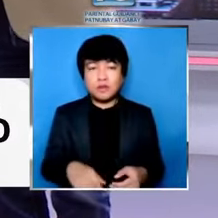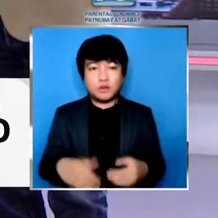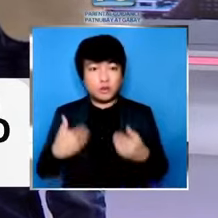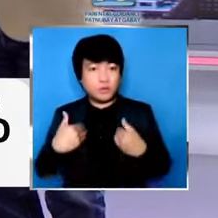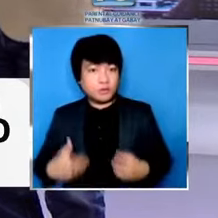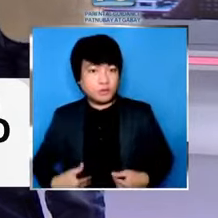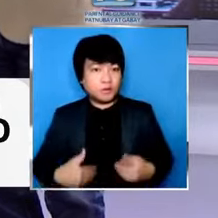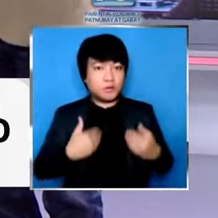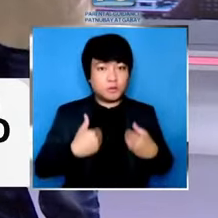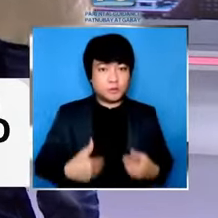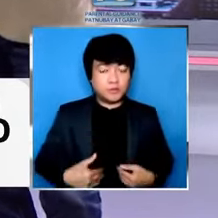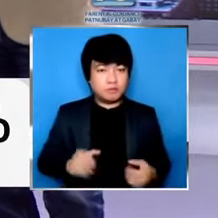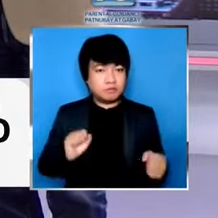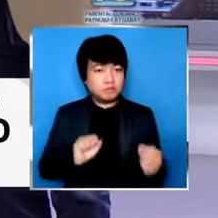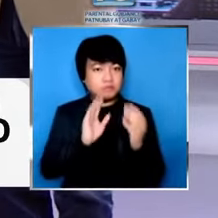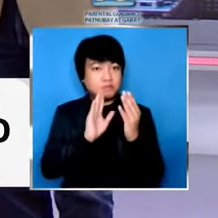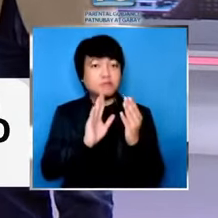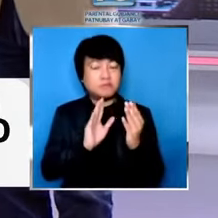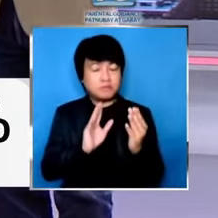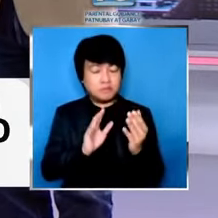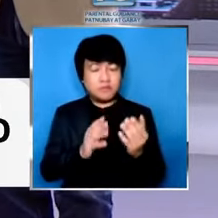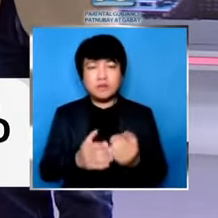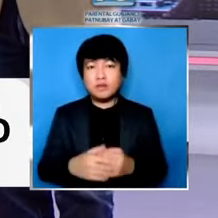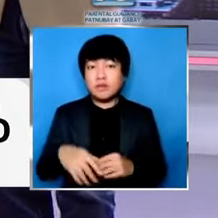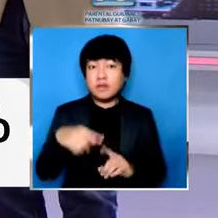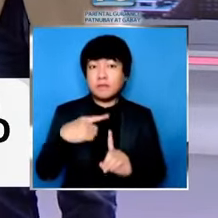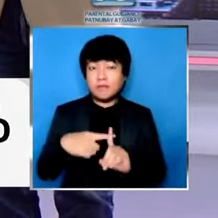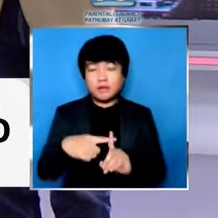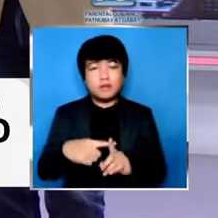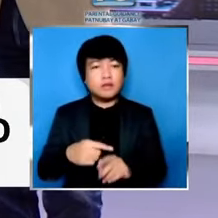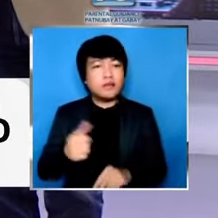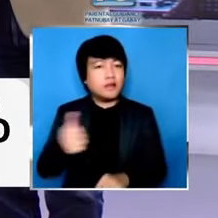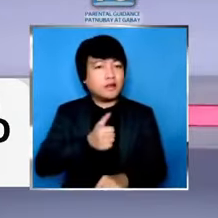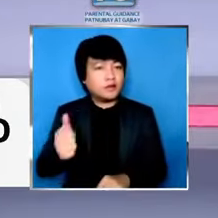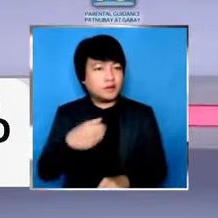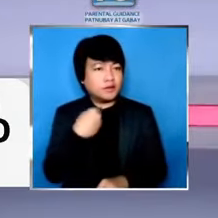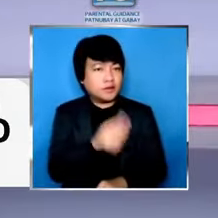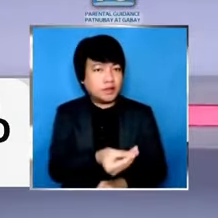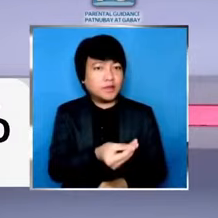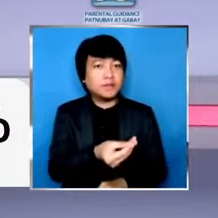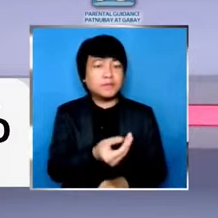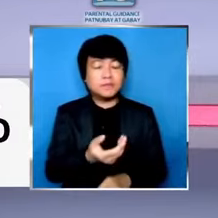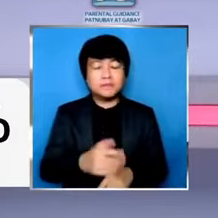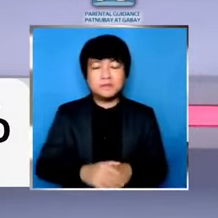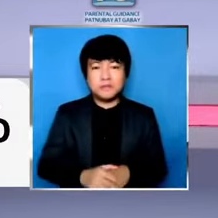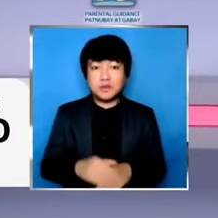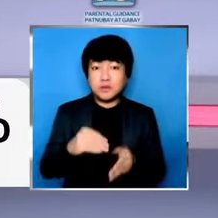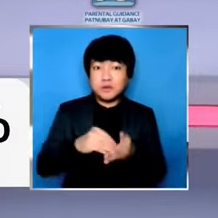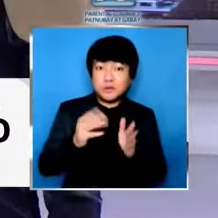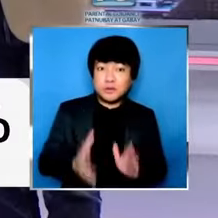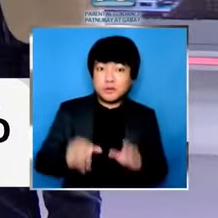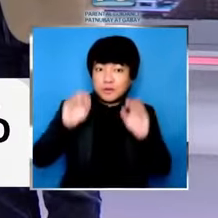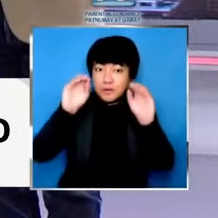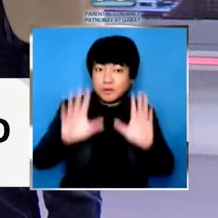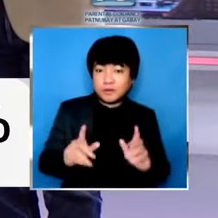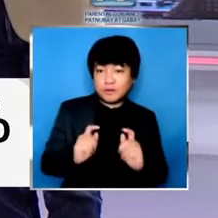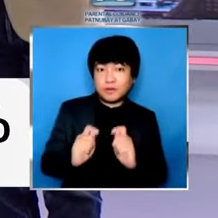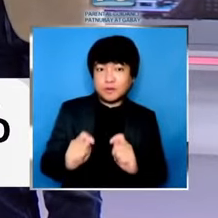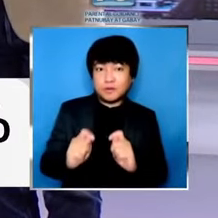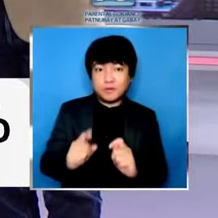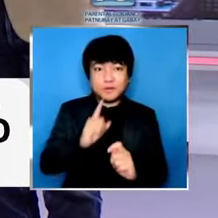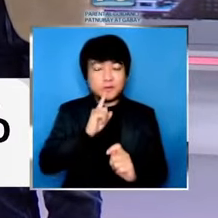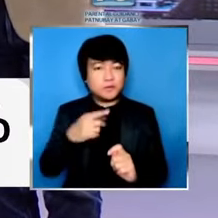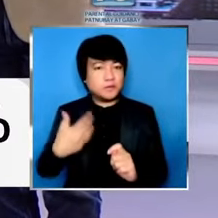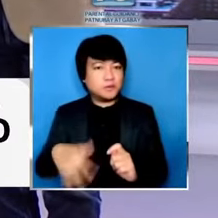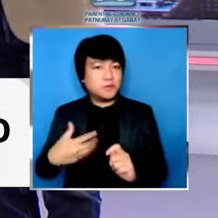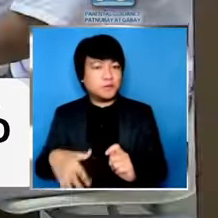fact na nakakatulong pa tayo, meron pa silang allowance na malaking bagay din. Gaganahan ng mga students na magtuturo, na nagtututor. Ay, kasi kung tutuusin, hindi naman kakayanin